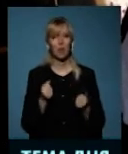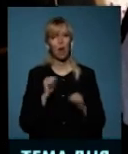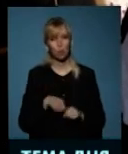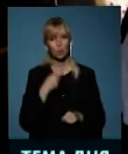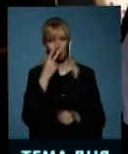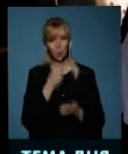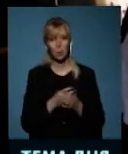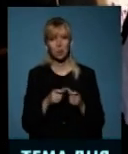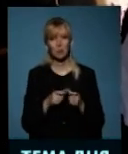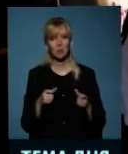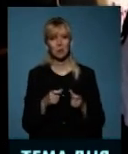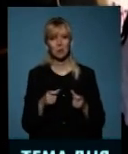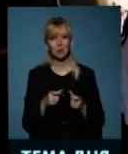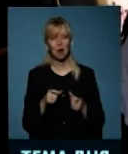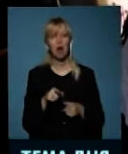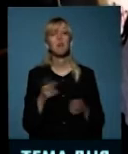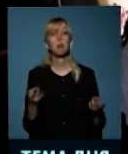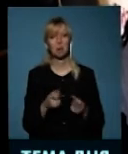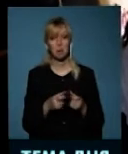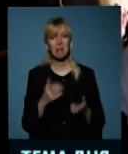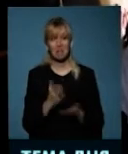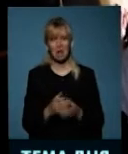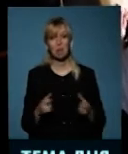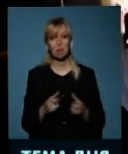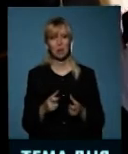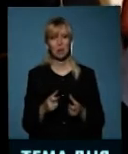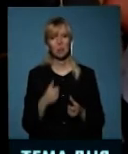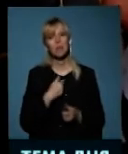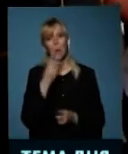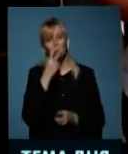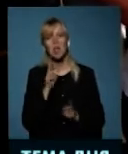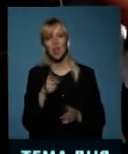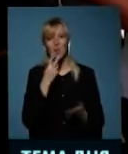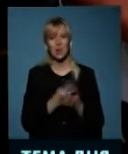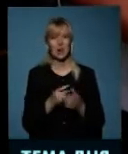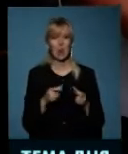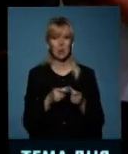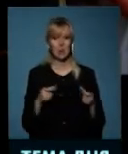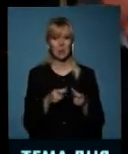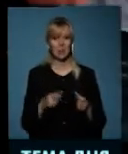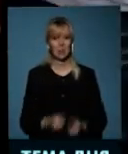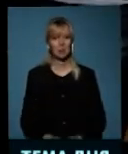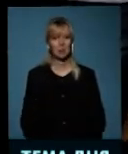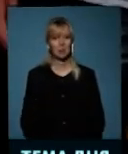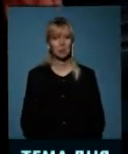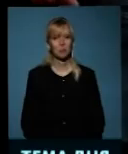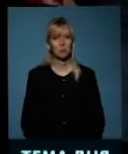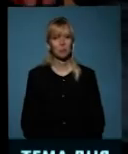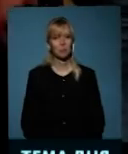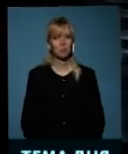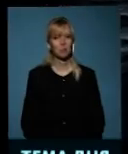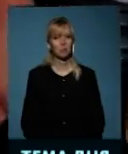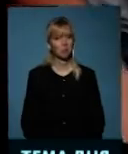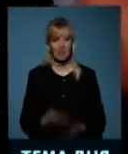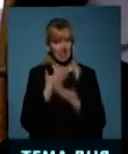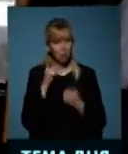їх показати? А вам на що? Є білети? Ну, щоб нам, ми подивилися, як вони виглядають. А, що вам показувати?